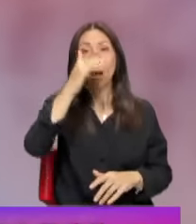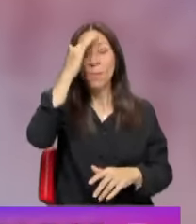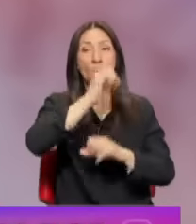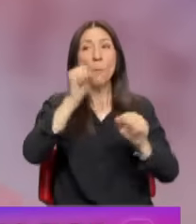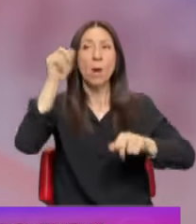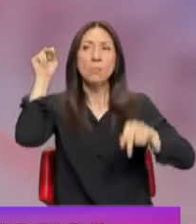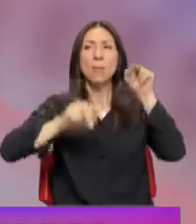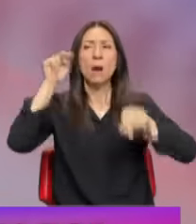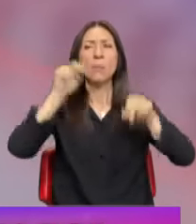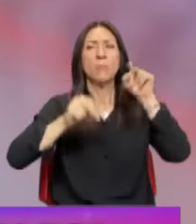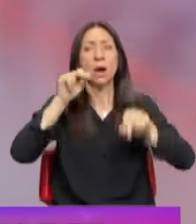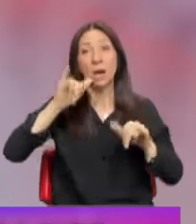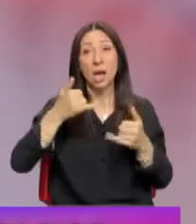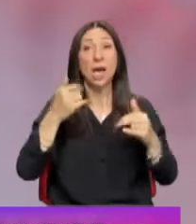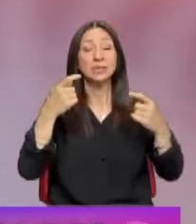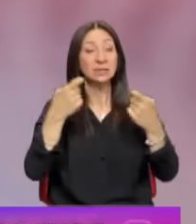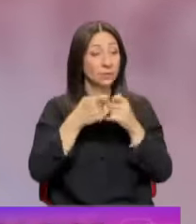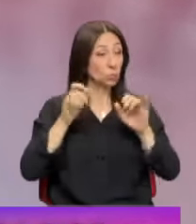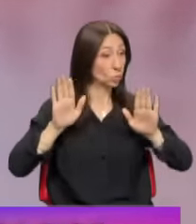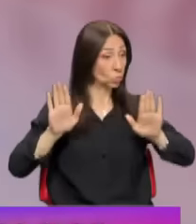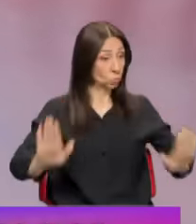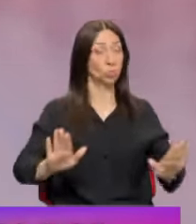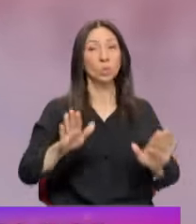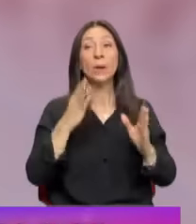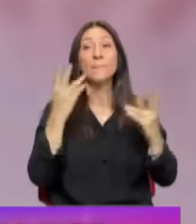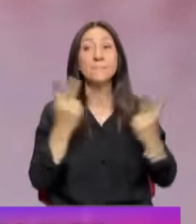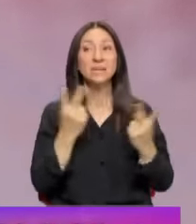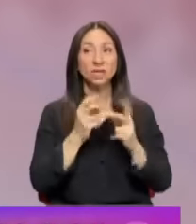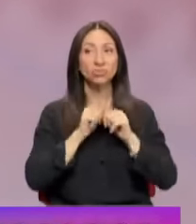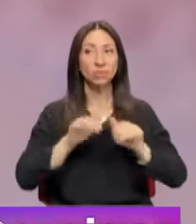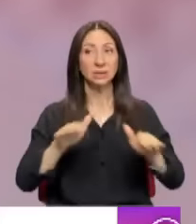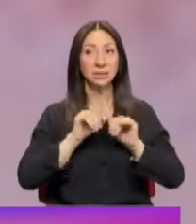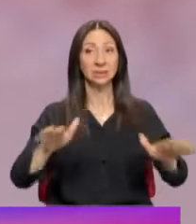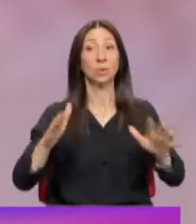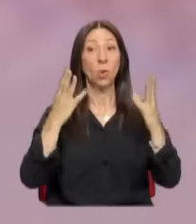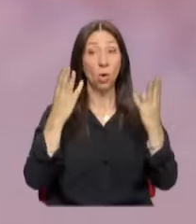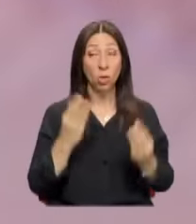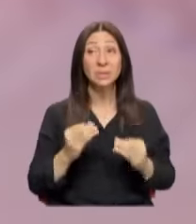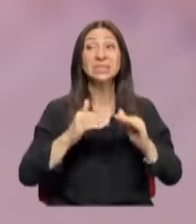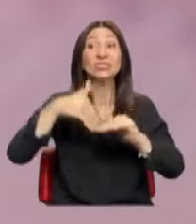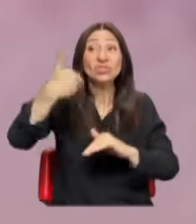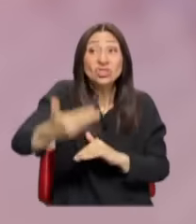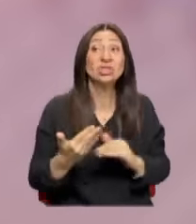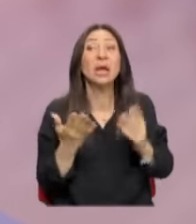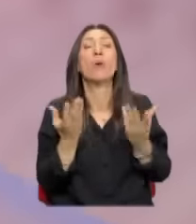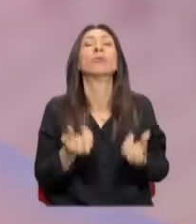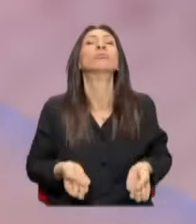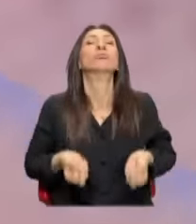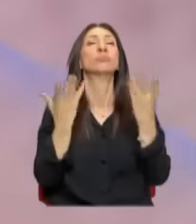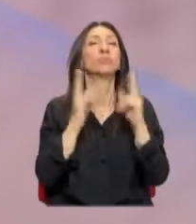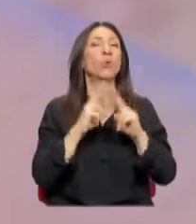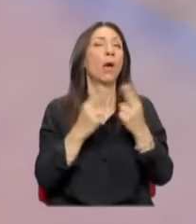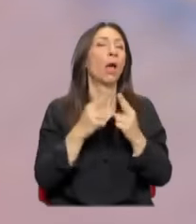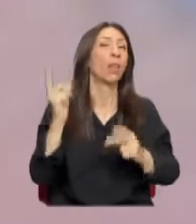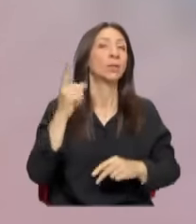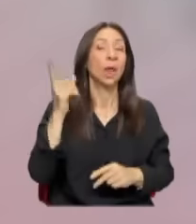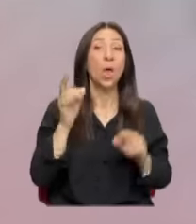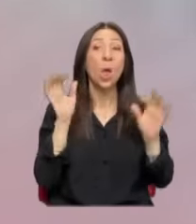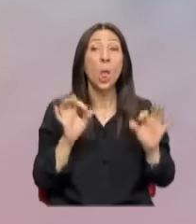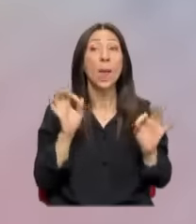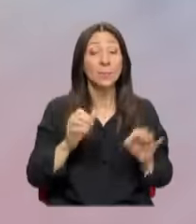altında karşıladı. Ateşkes sağlanmalı mesajları yayımlamanın ötesine geçemeyen dünya liderleri